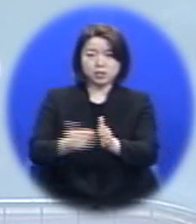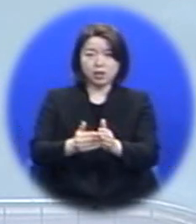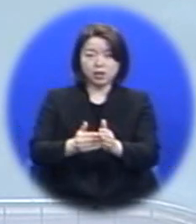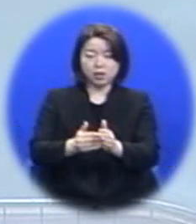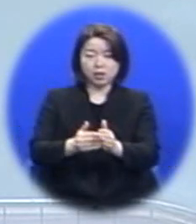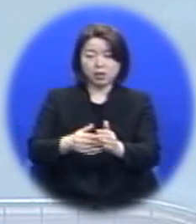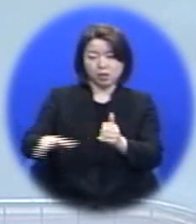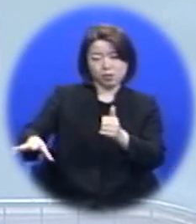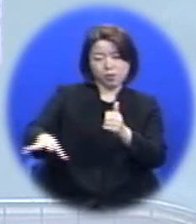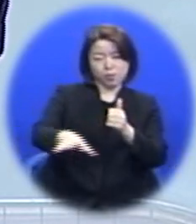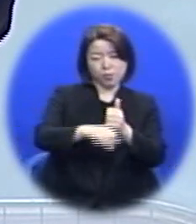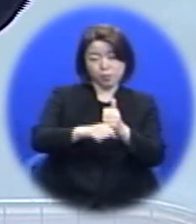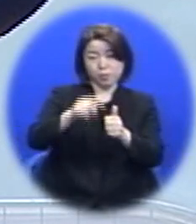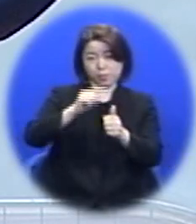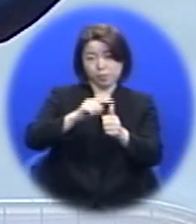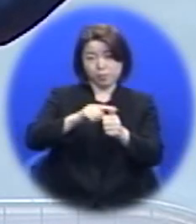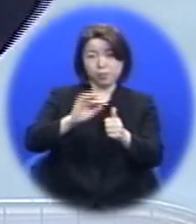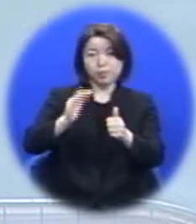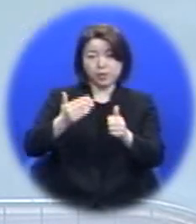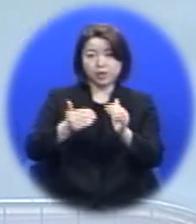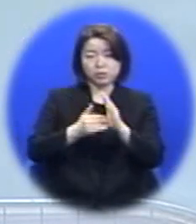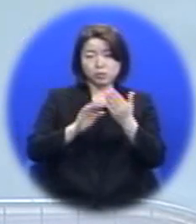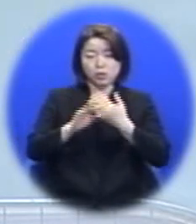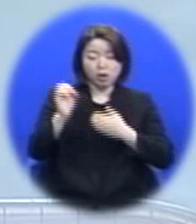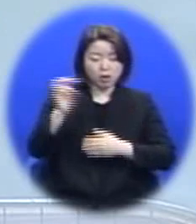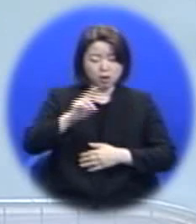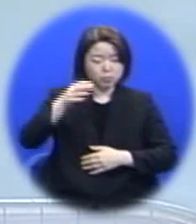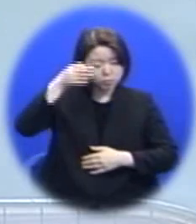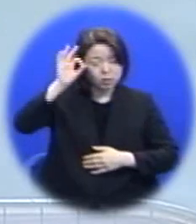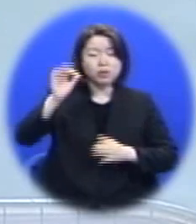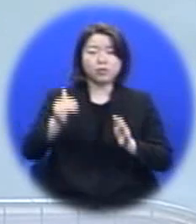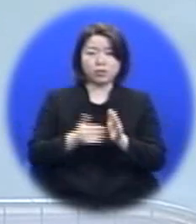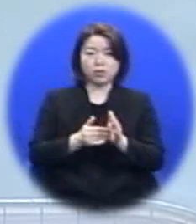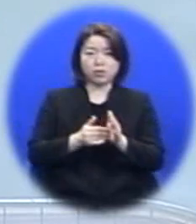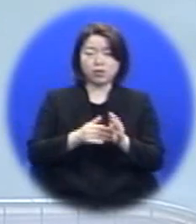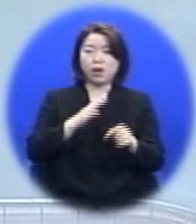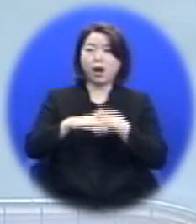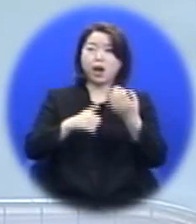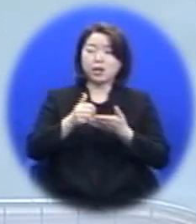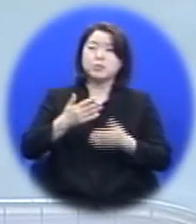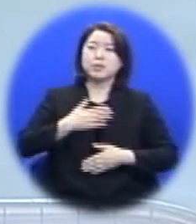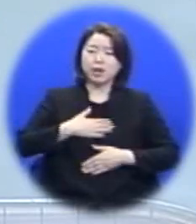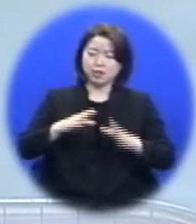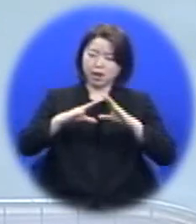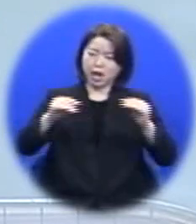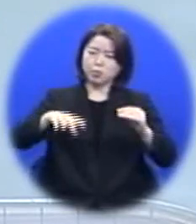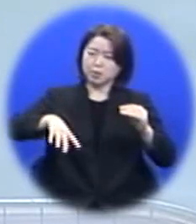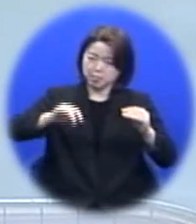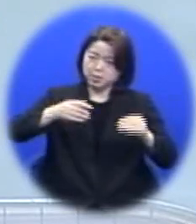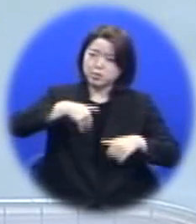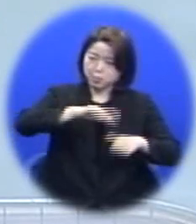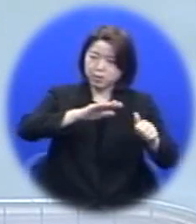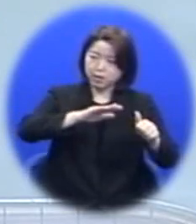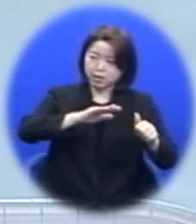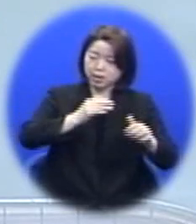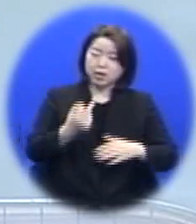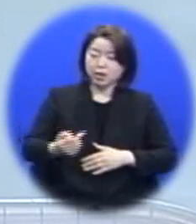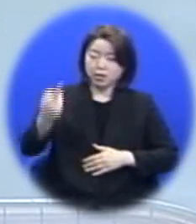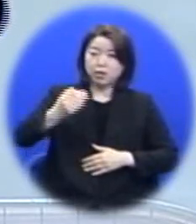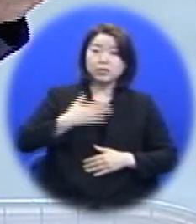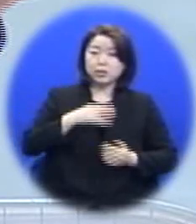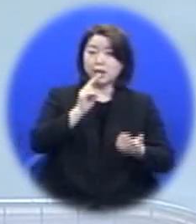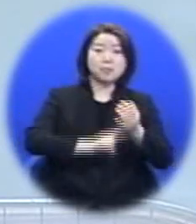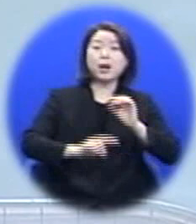총리가 되고 난 다음에 갑자기 깨달아졌어요. 하나님이 나를 애굽에 먼저 보내신 거구나. 형들이 나를 팔은 게